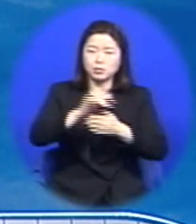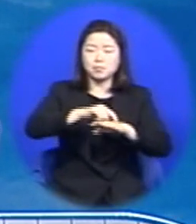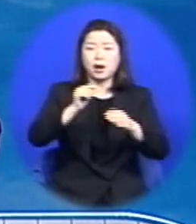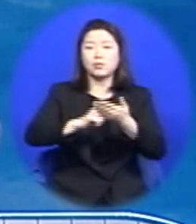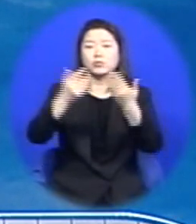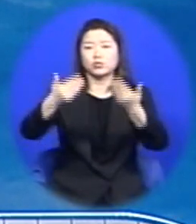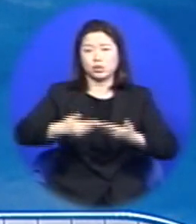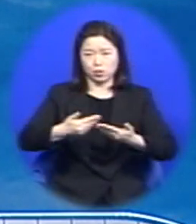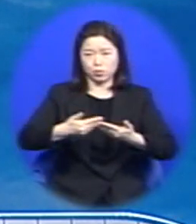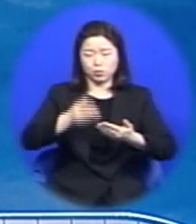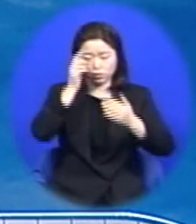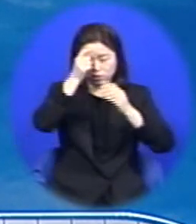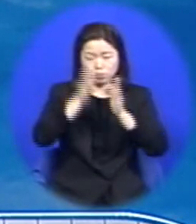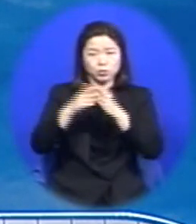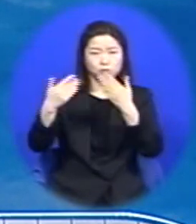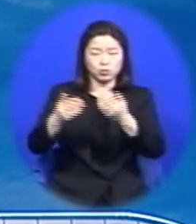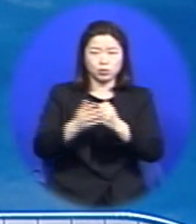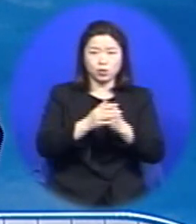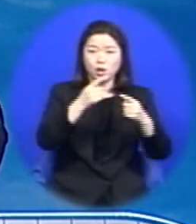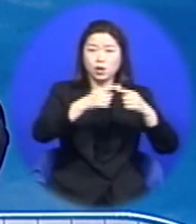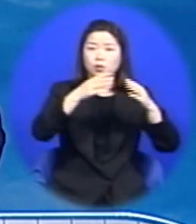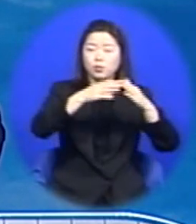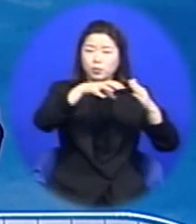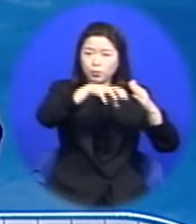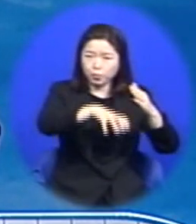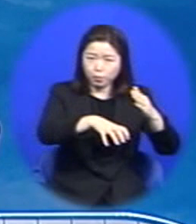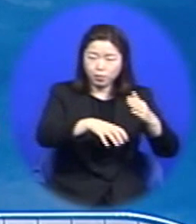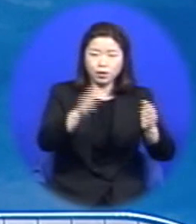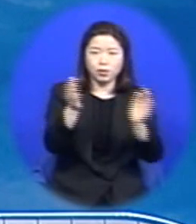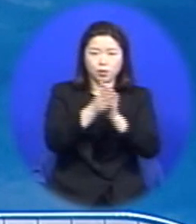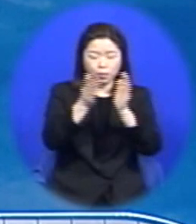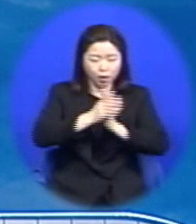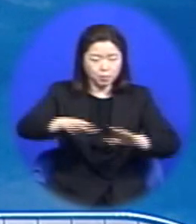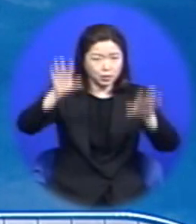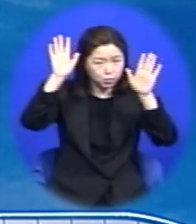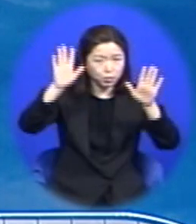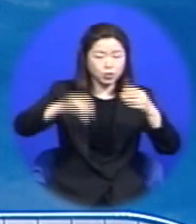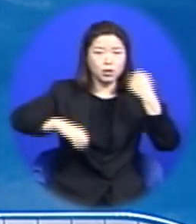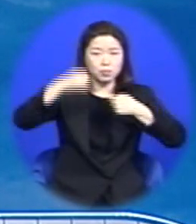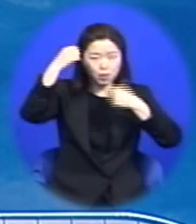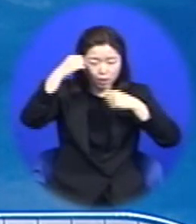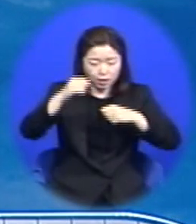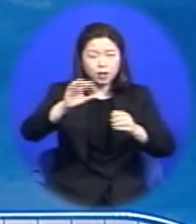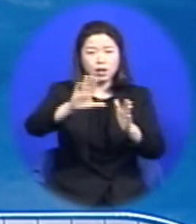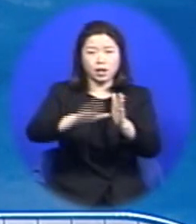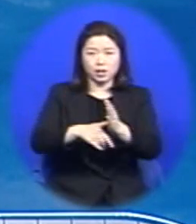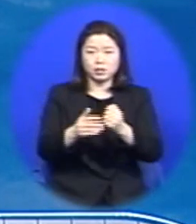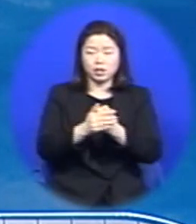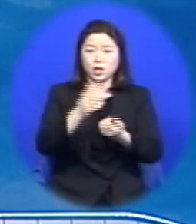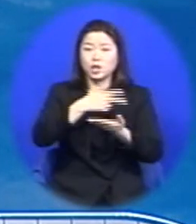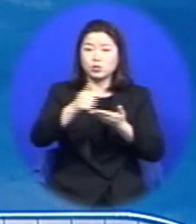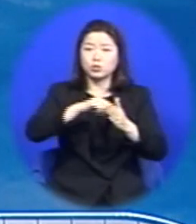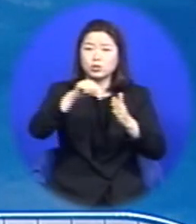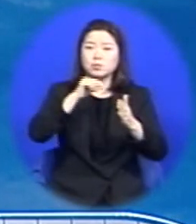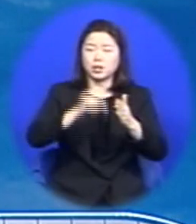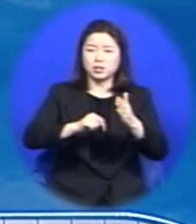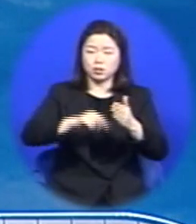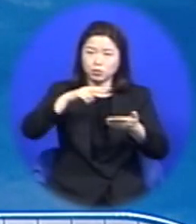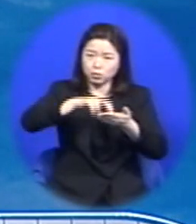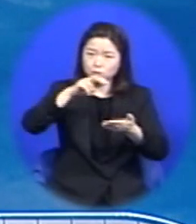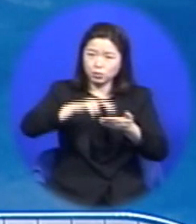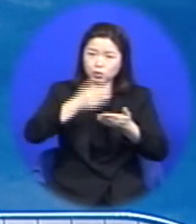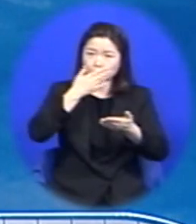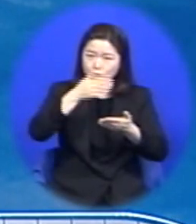훈련소 교회에서 찬양할 때 손뼉치며 손 흔들며 율동에 맞출 때 주님 안에서 뛰어놀 수 있다는